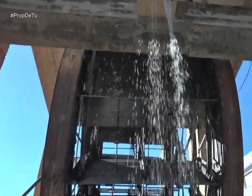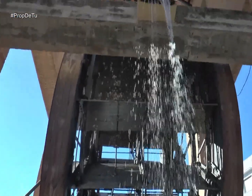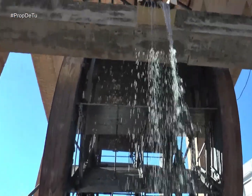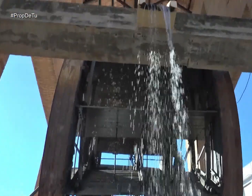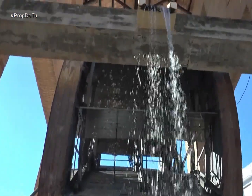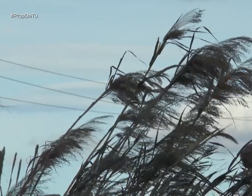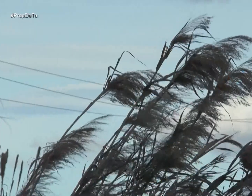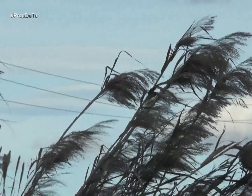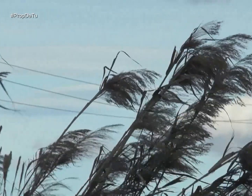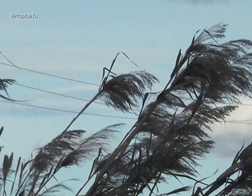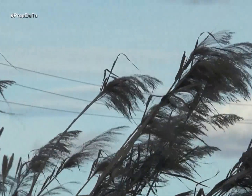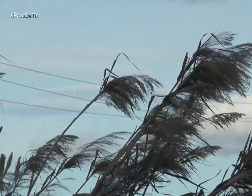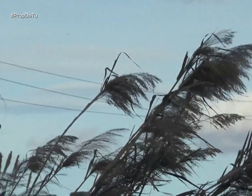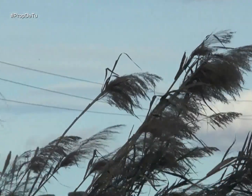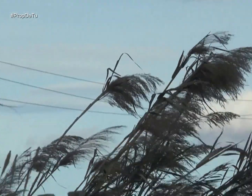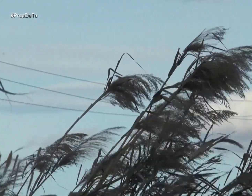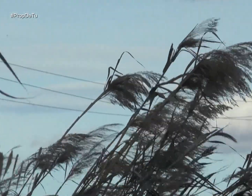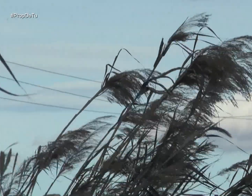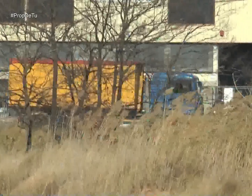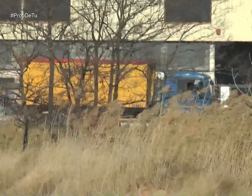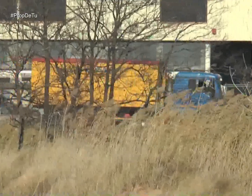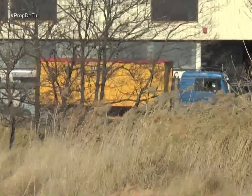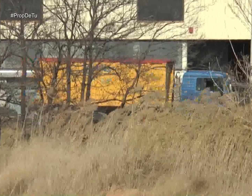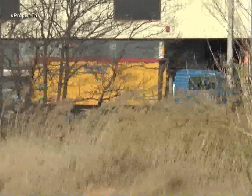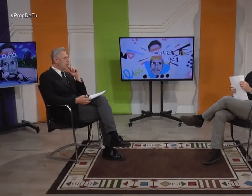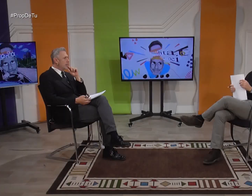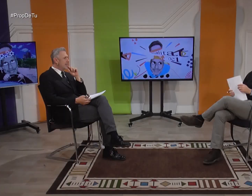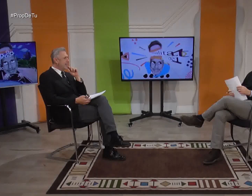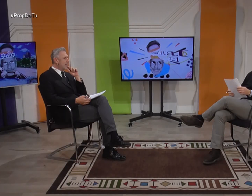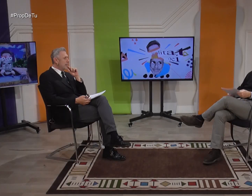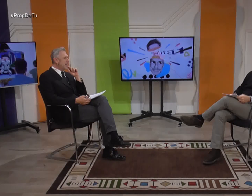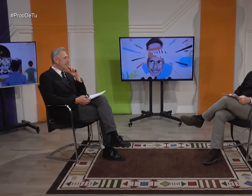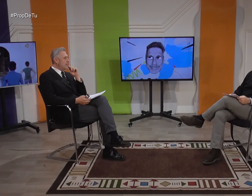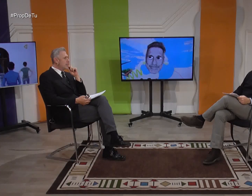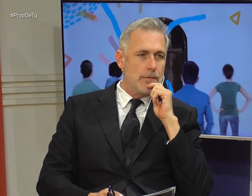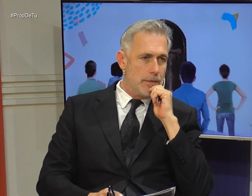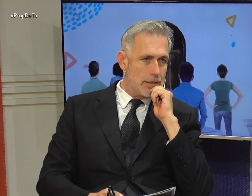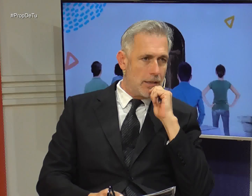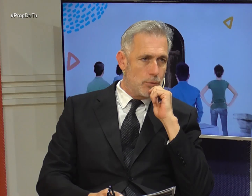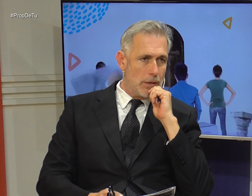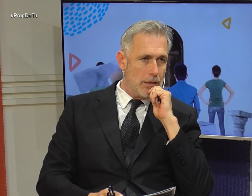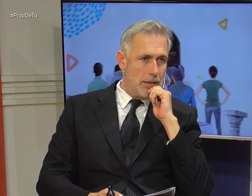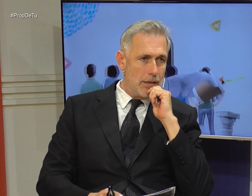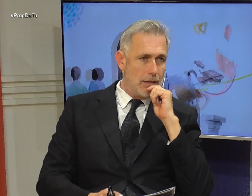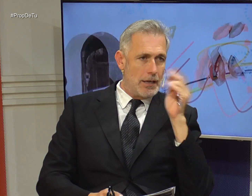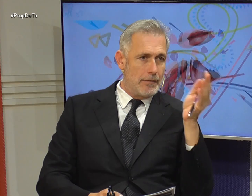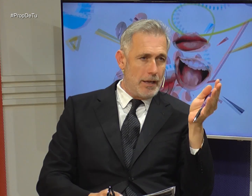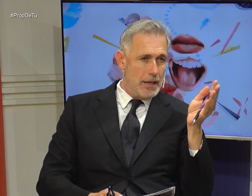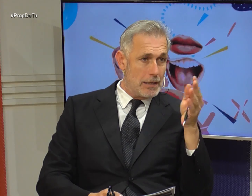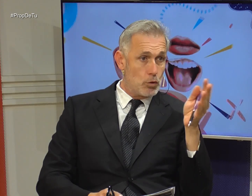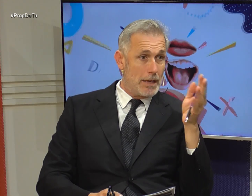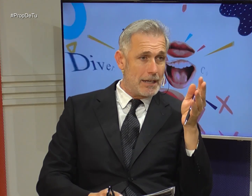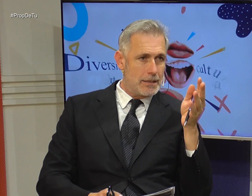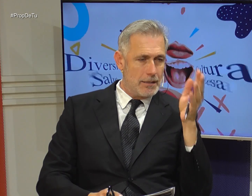risc a la zona. A mi em preocupa bastant, perquè pràcticament el riu Xúquer arriba net fins a l'altura